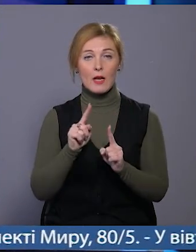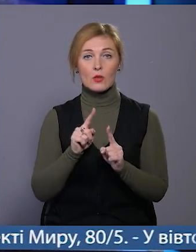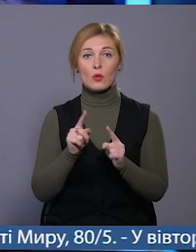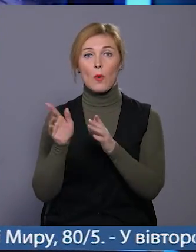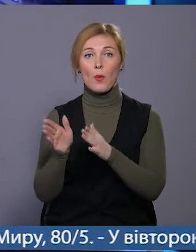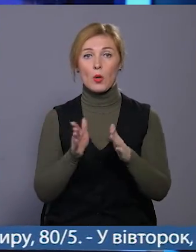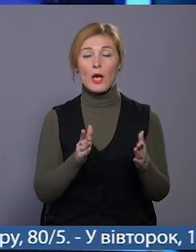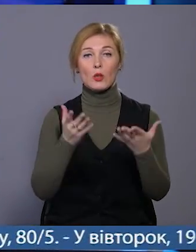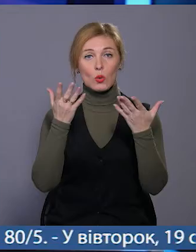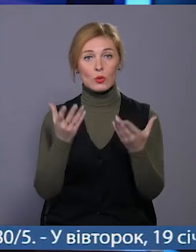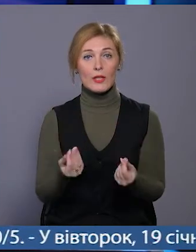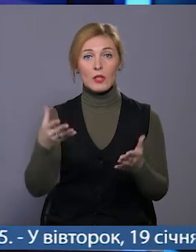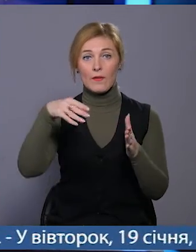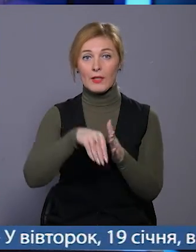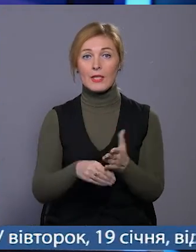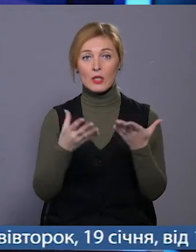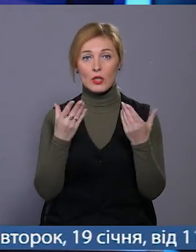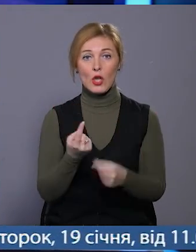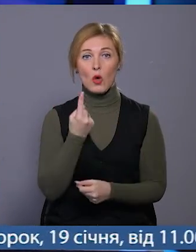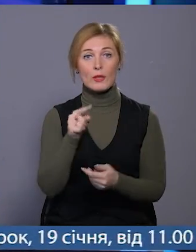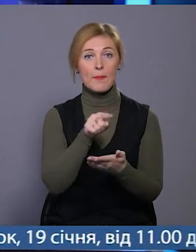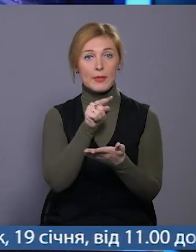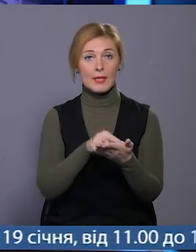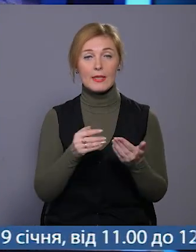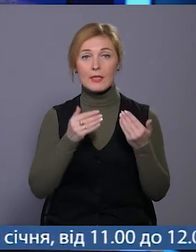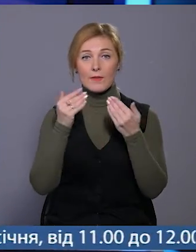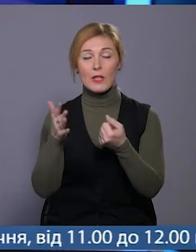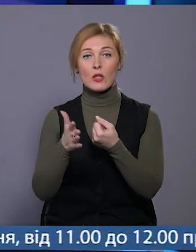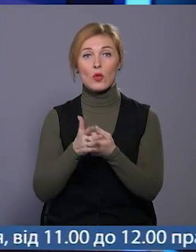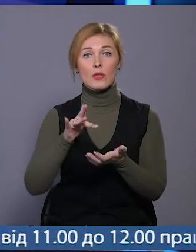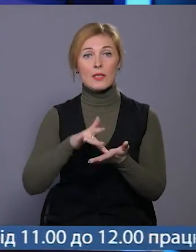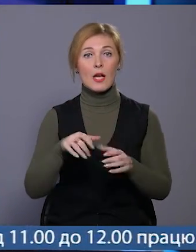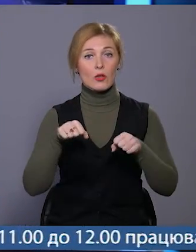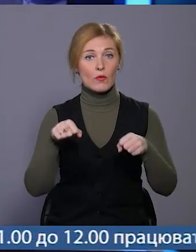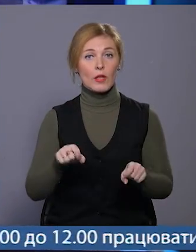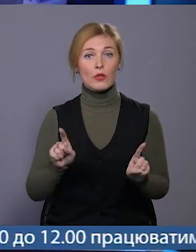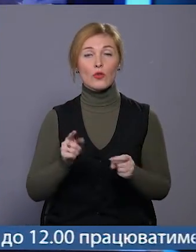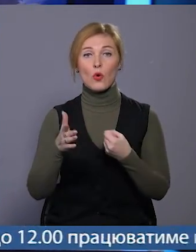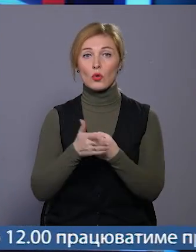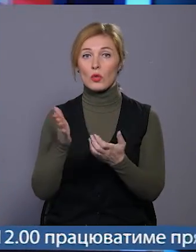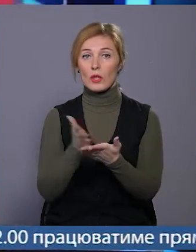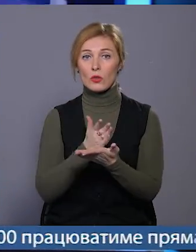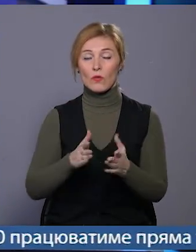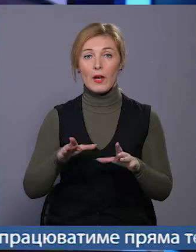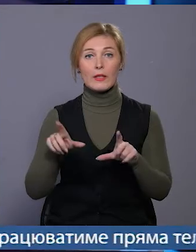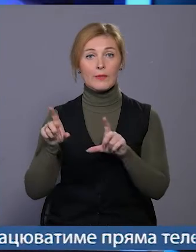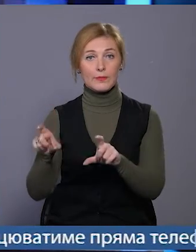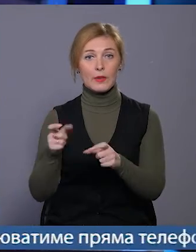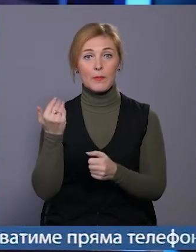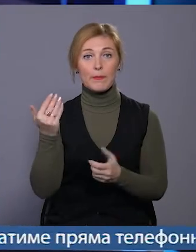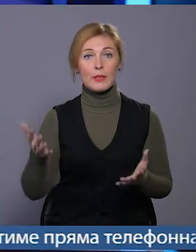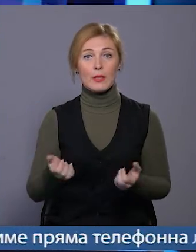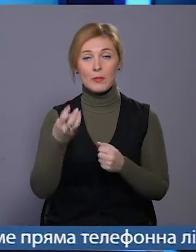порядку денного внесли ще одне питання – звернення до центральної влади щодо скасування локдауну. Його підтримали